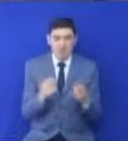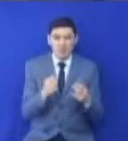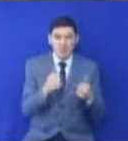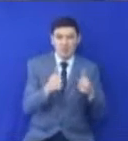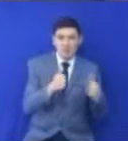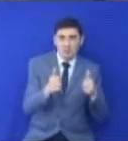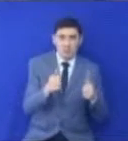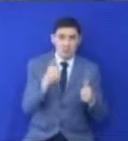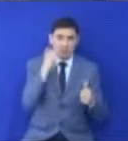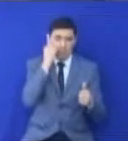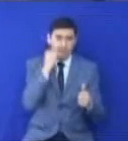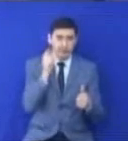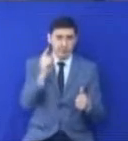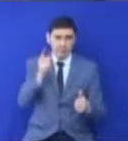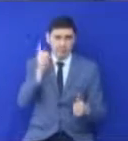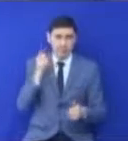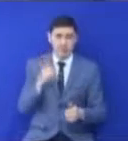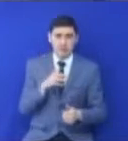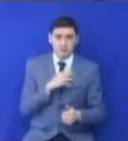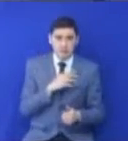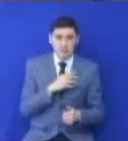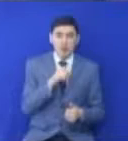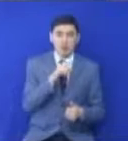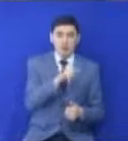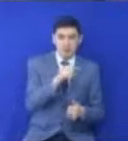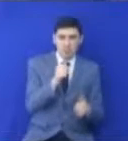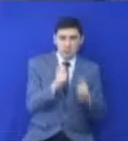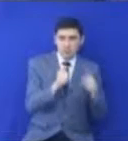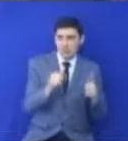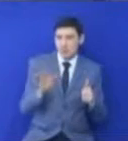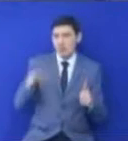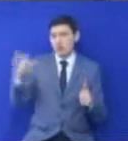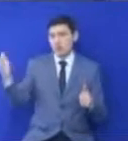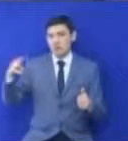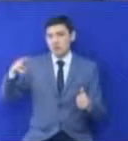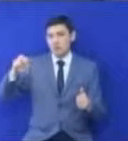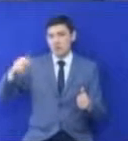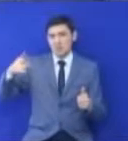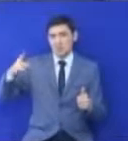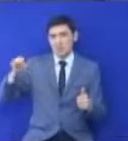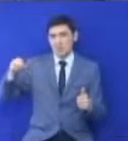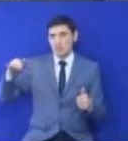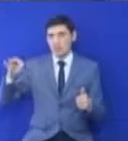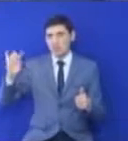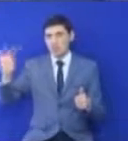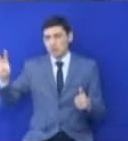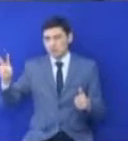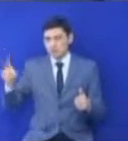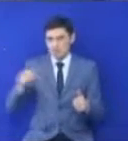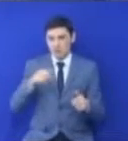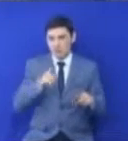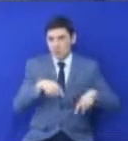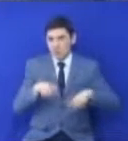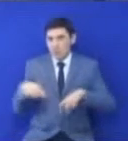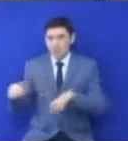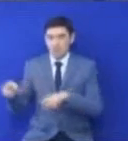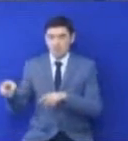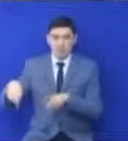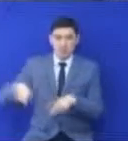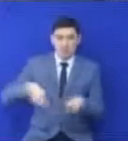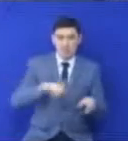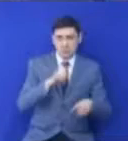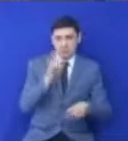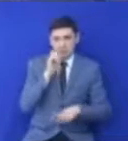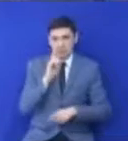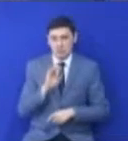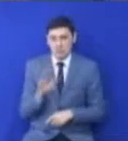болғандықтан жұмыс істеу ыңғайсыз еді. Пульт бастапқыда магнитофоннан алыстау, режиссер пультінің жанында орналасты. Алғашқыда ассистенттер